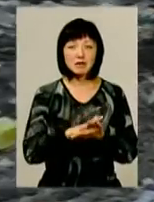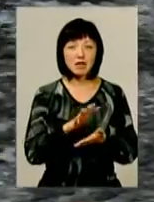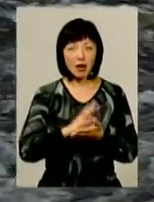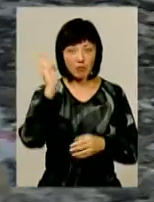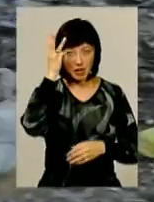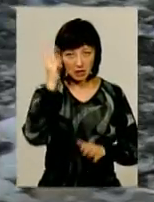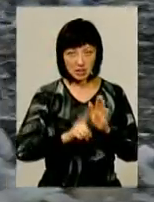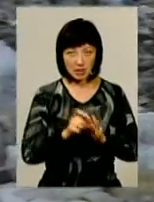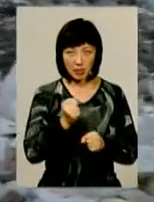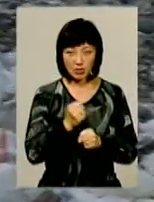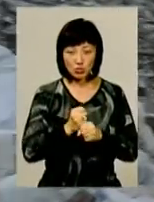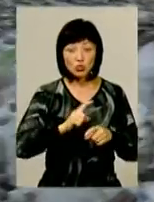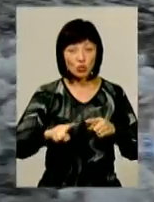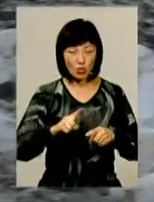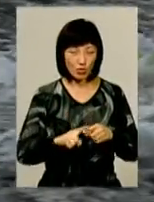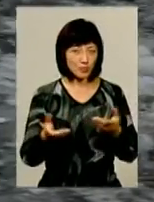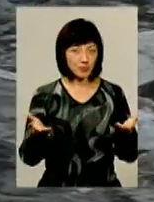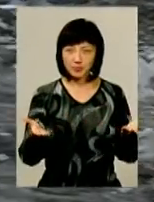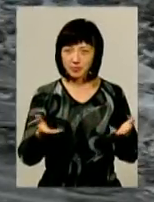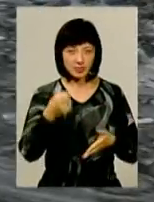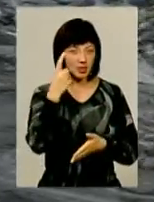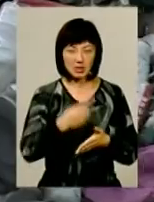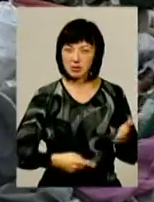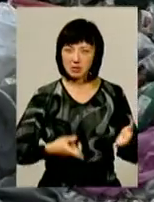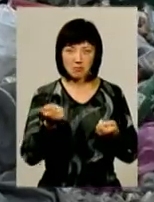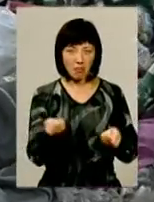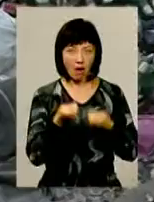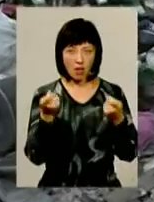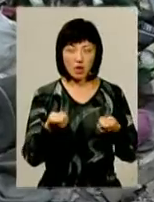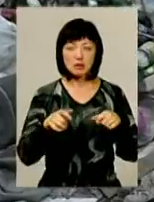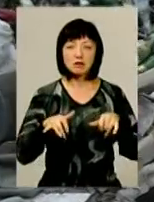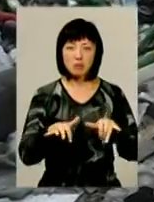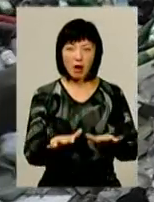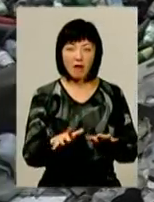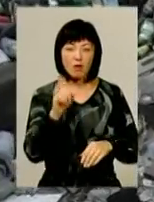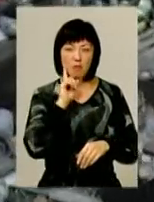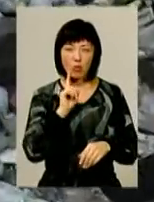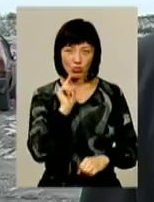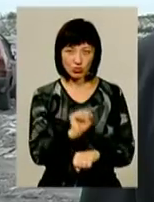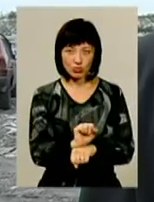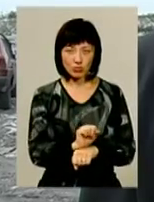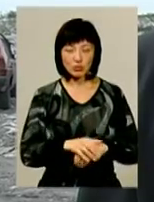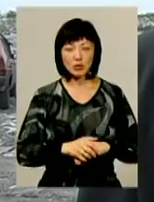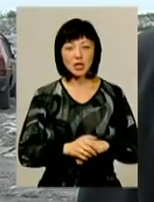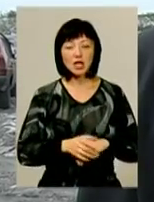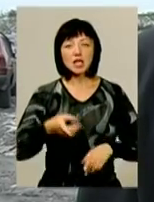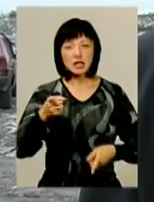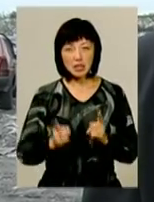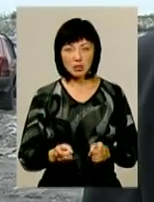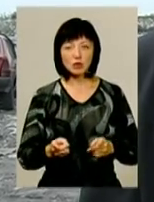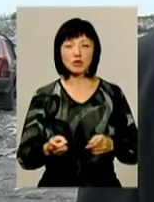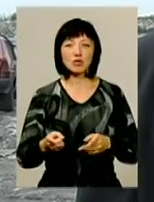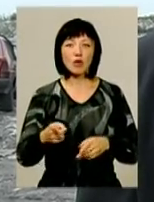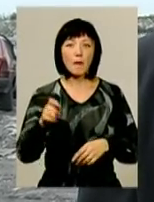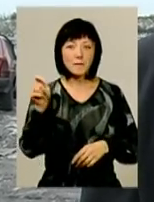центрі запрацює в недалекому майбутньому, каже, надій мало. Справа ця зрушень поки що немає. Дійсно приїжджають люди,